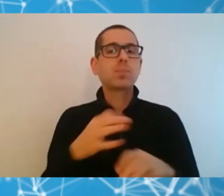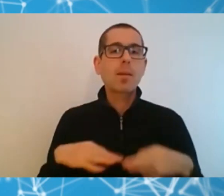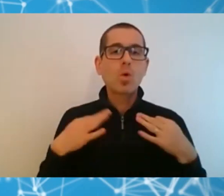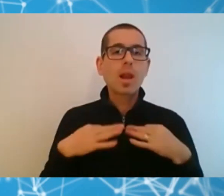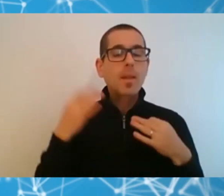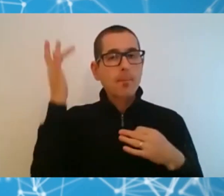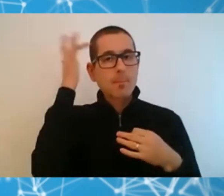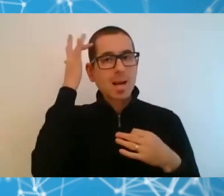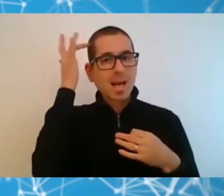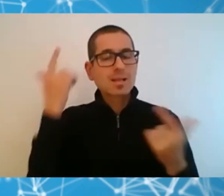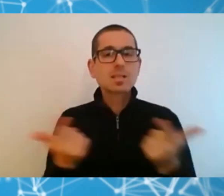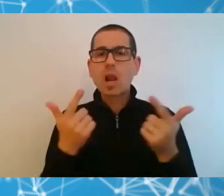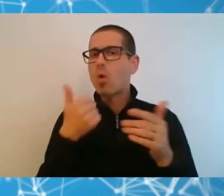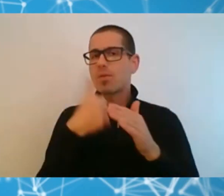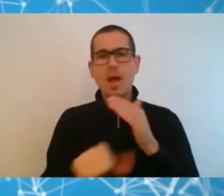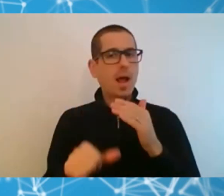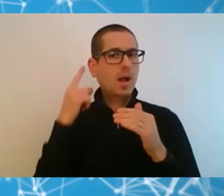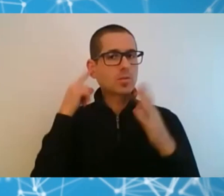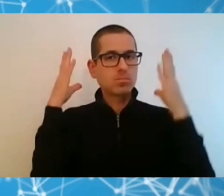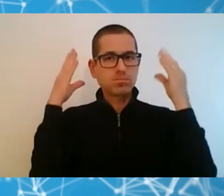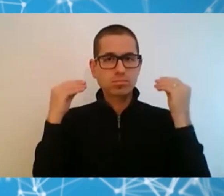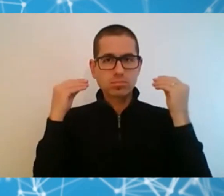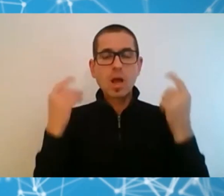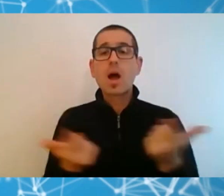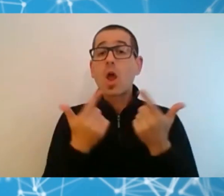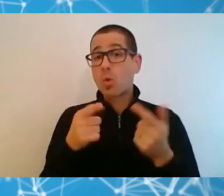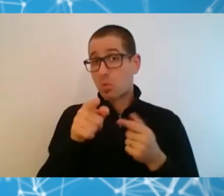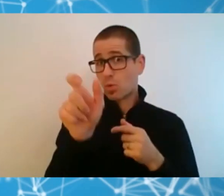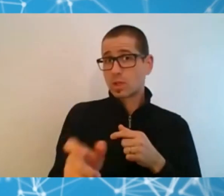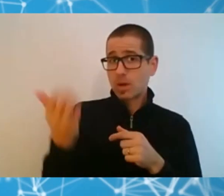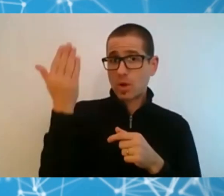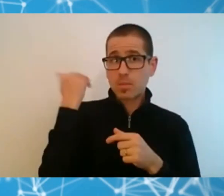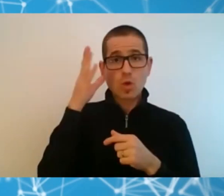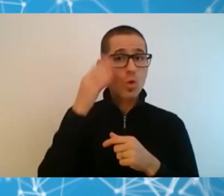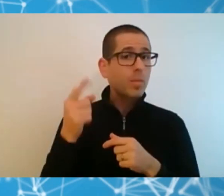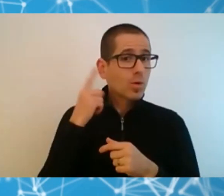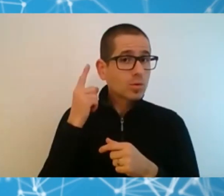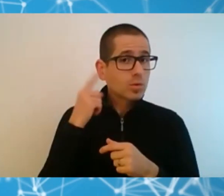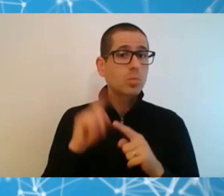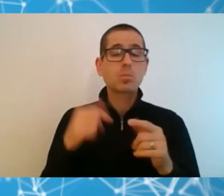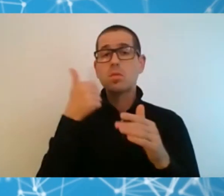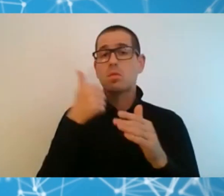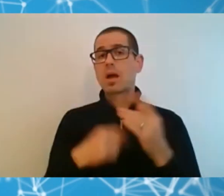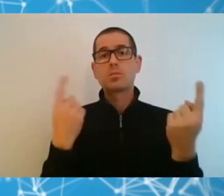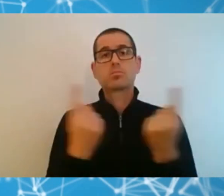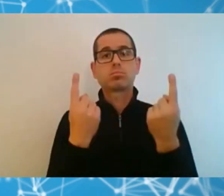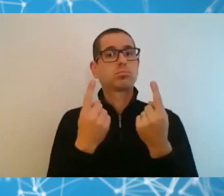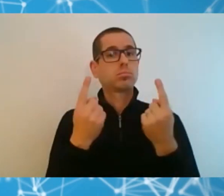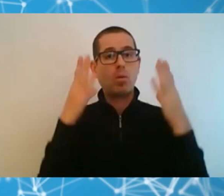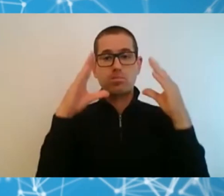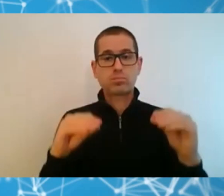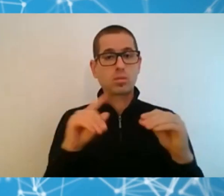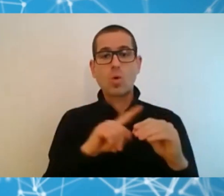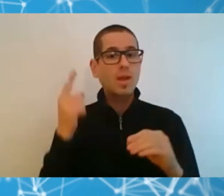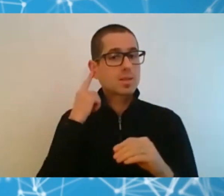naenkrat izgubimo sluh in lahko pacient, ki je prej čisto normalno slišal, pride v situacijo, ko več ne sliši.